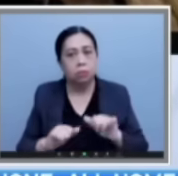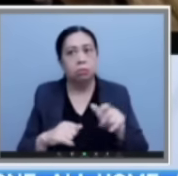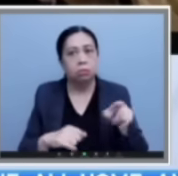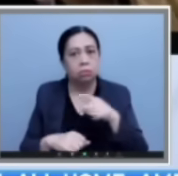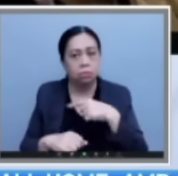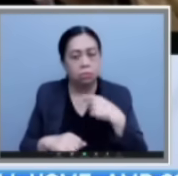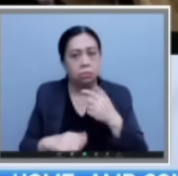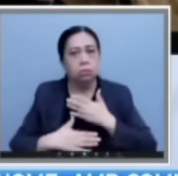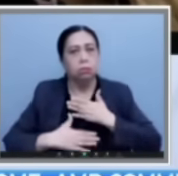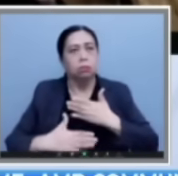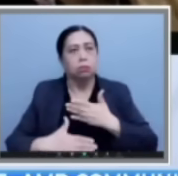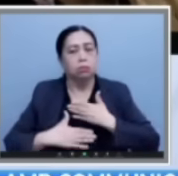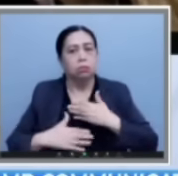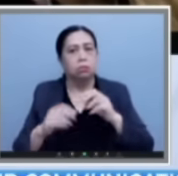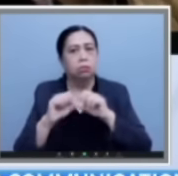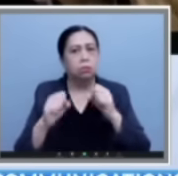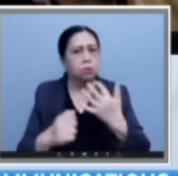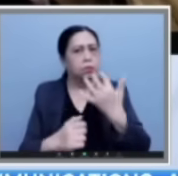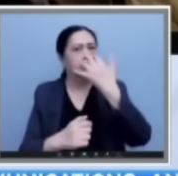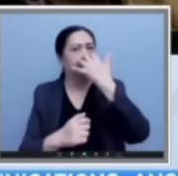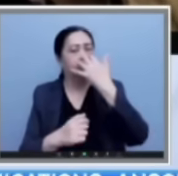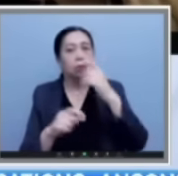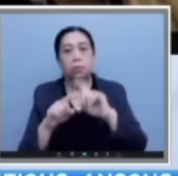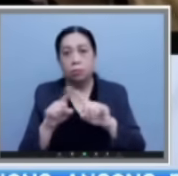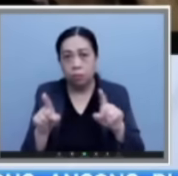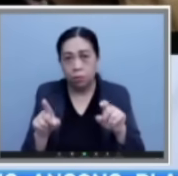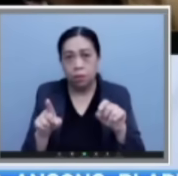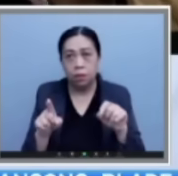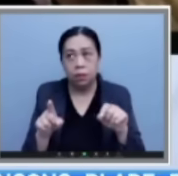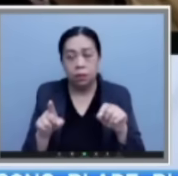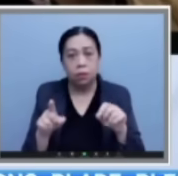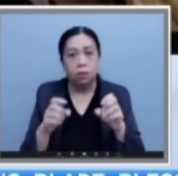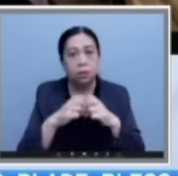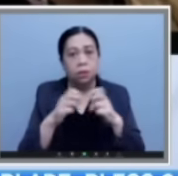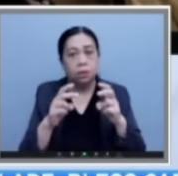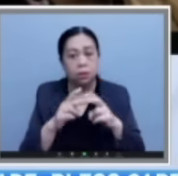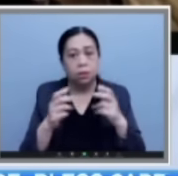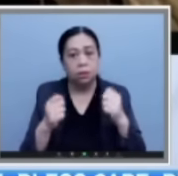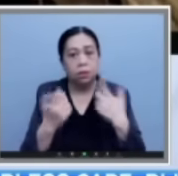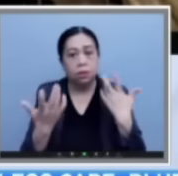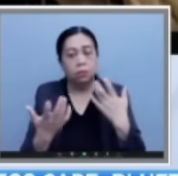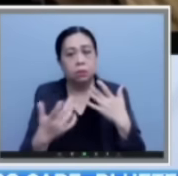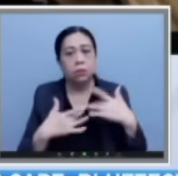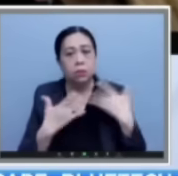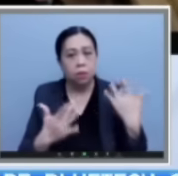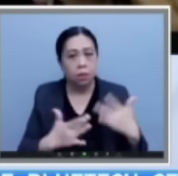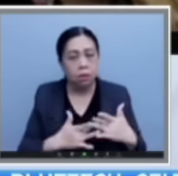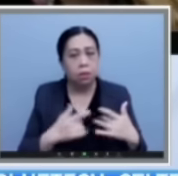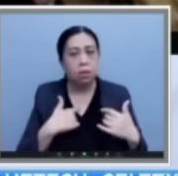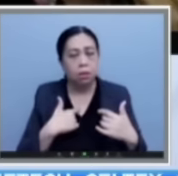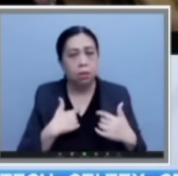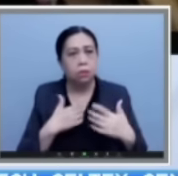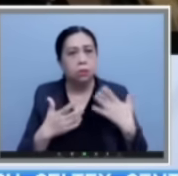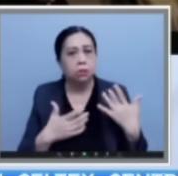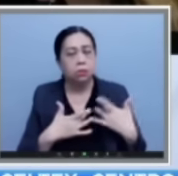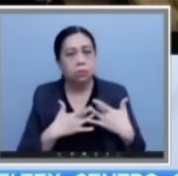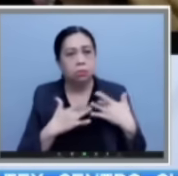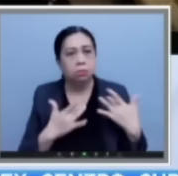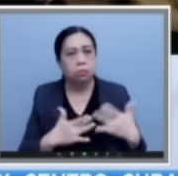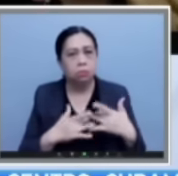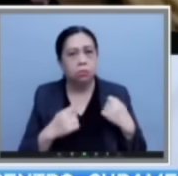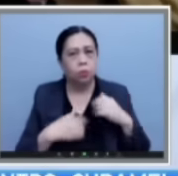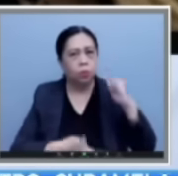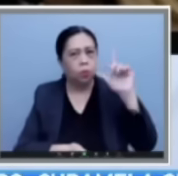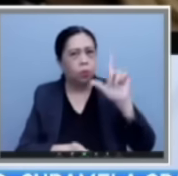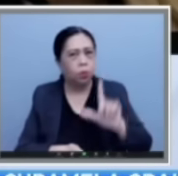paglanghap ng mga bugs na ito but kundi Maski sa cardiovascular system Yes kasi pwedeng bumaba